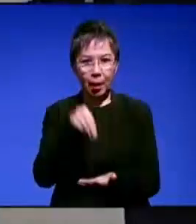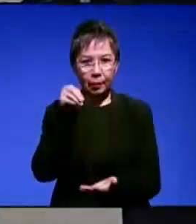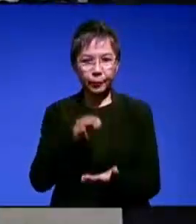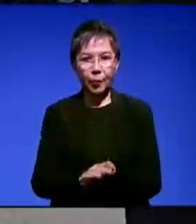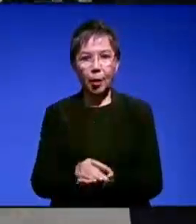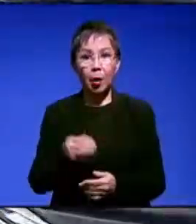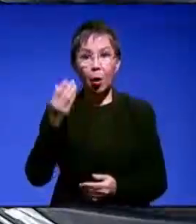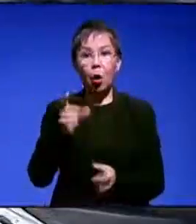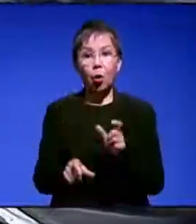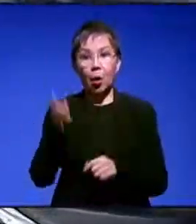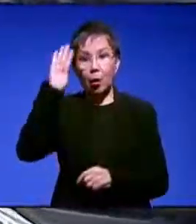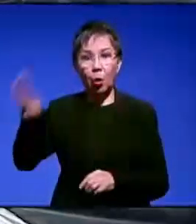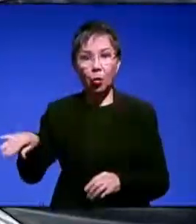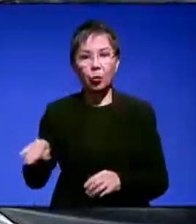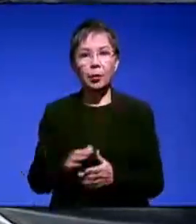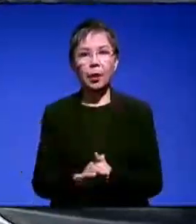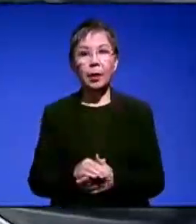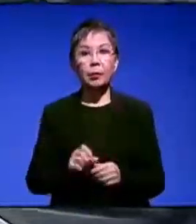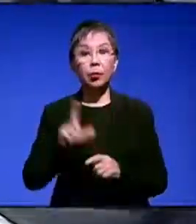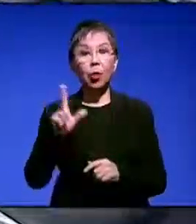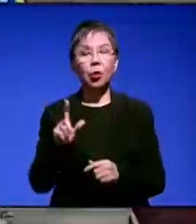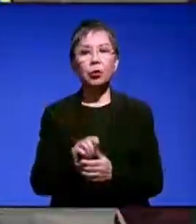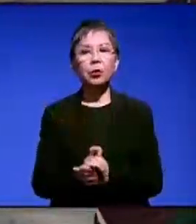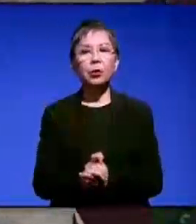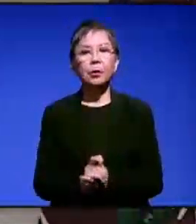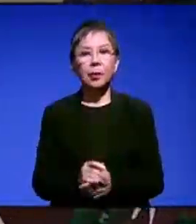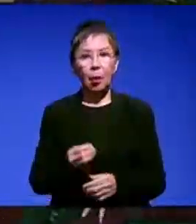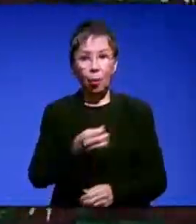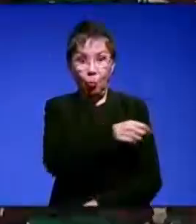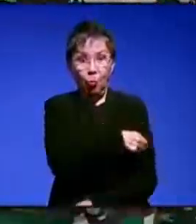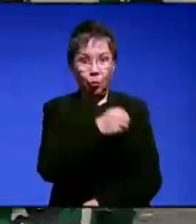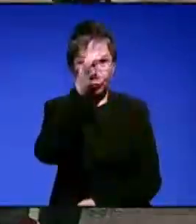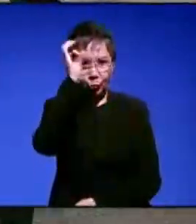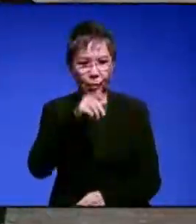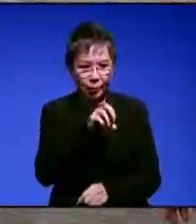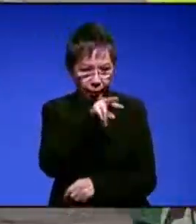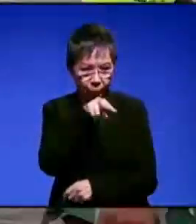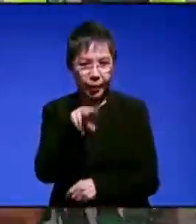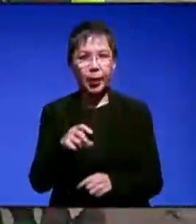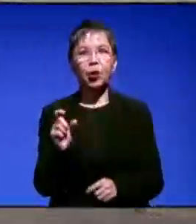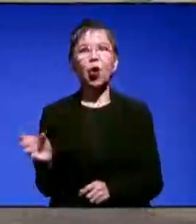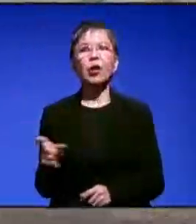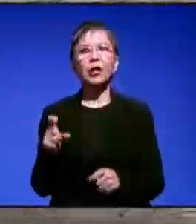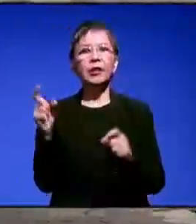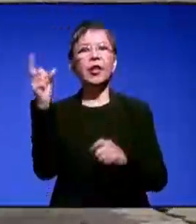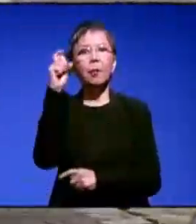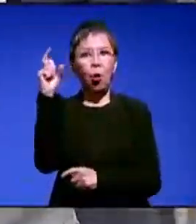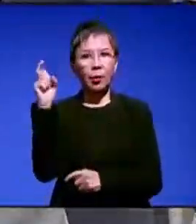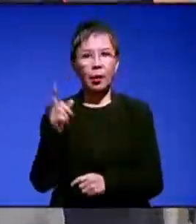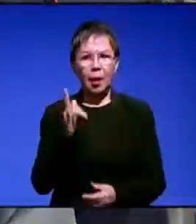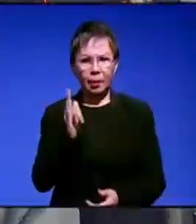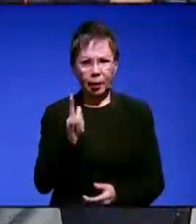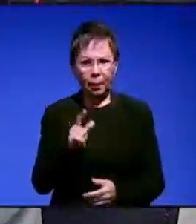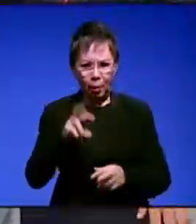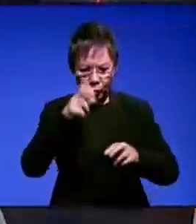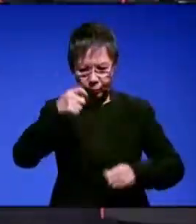pemudik yang diduga lolos dari pos penyekatan di ibu kota ini diperiksa di pos pemeriksaan Ciperna, Cirebon. Mereka harus menjalani pemeriksaan